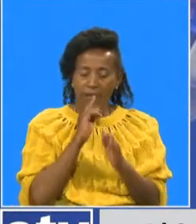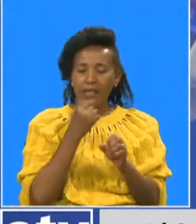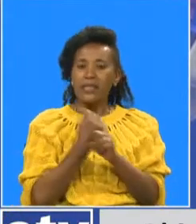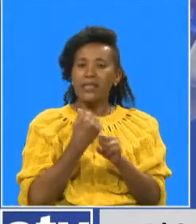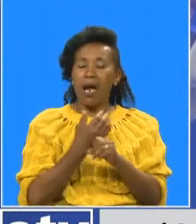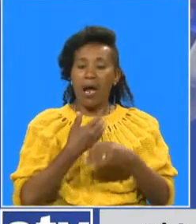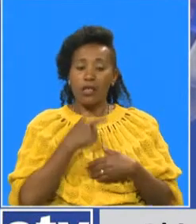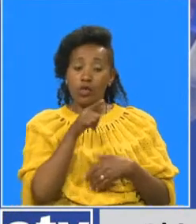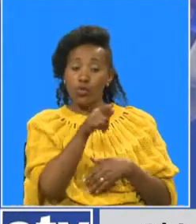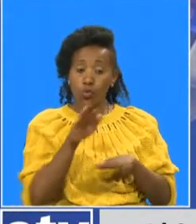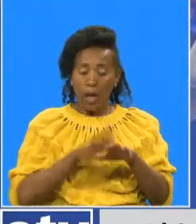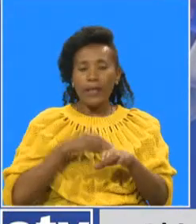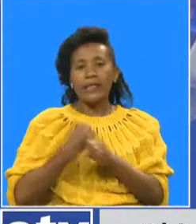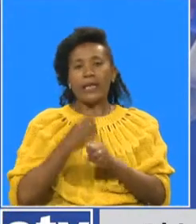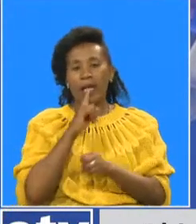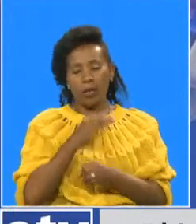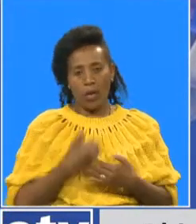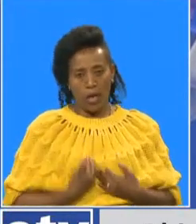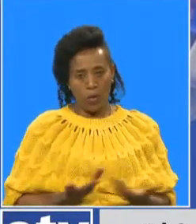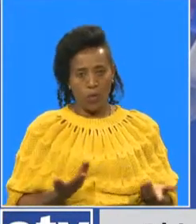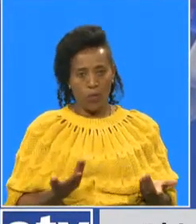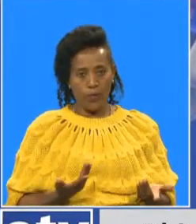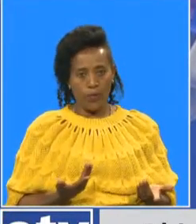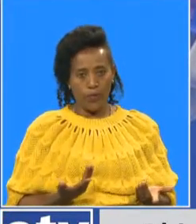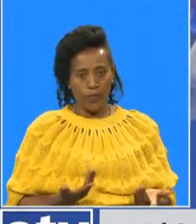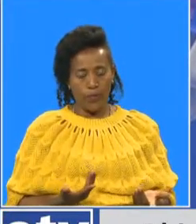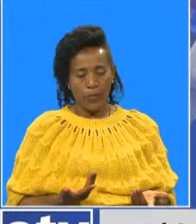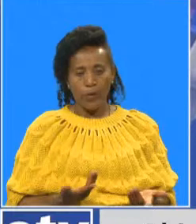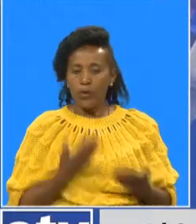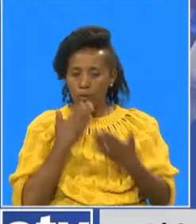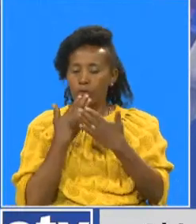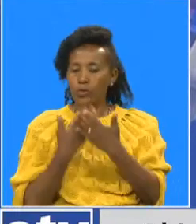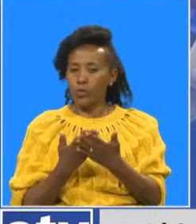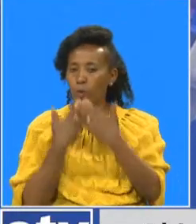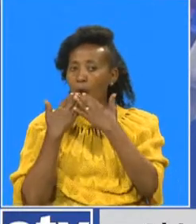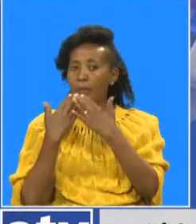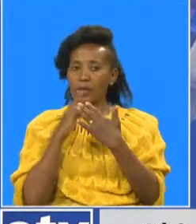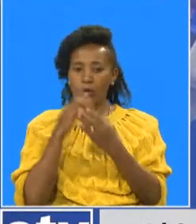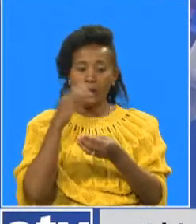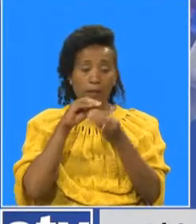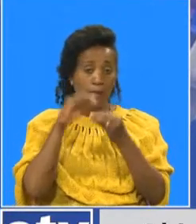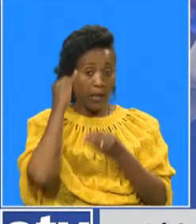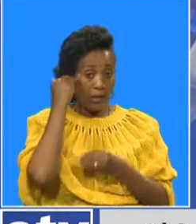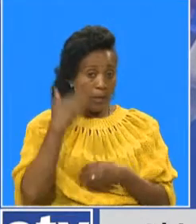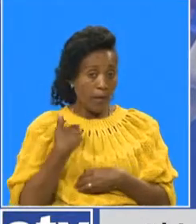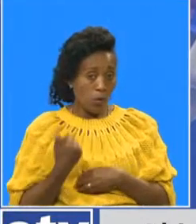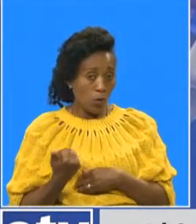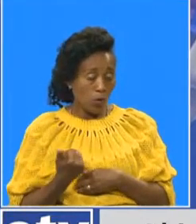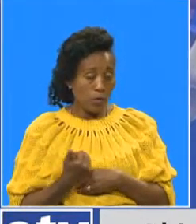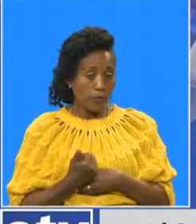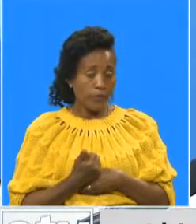አሰራር ስላለ እሱ ላይ እየሰራን ነው ማለት ነው። ጥሩ፣ አመሰግናለሁ። ተጨማሪ ሀሳብ አለዎት?